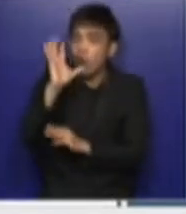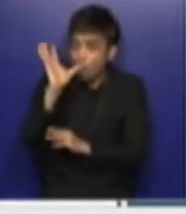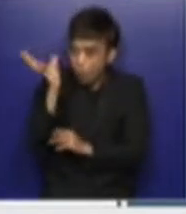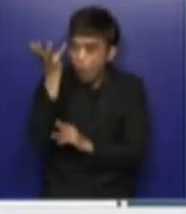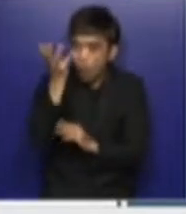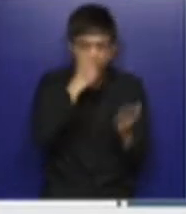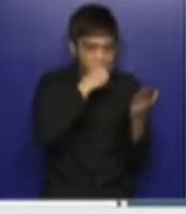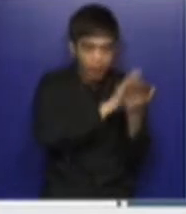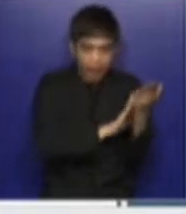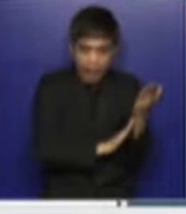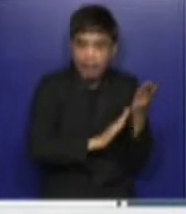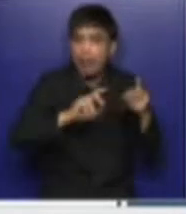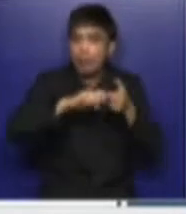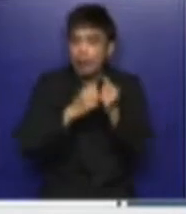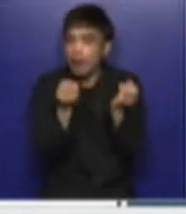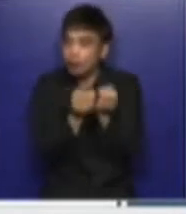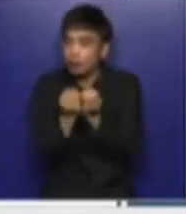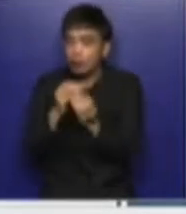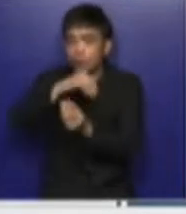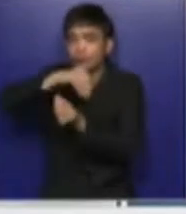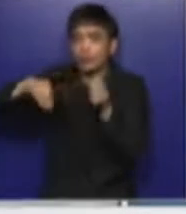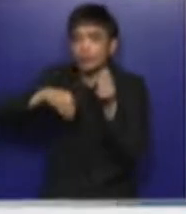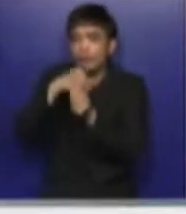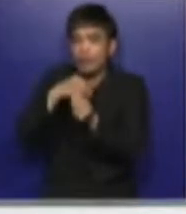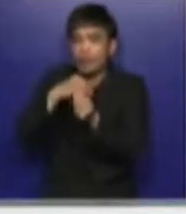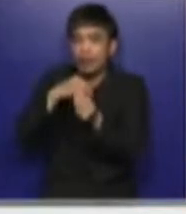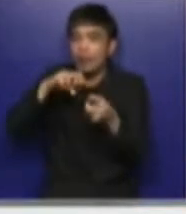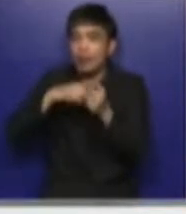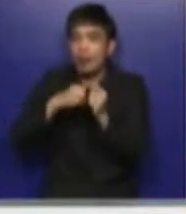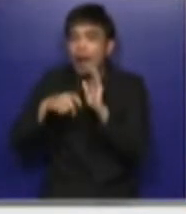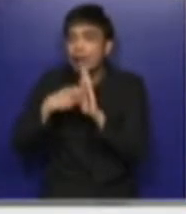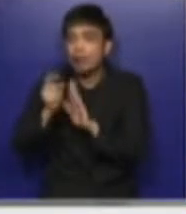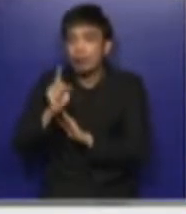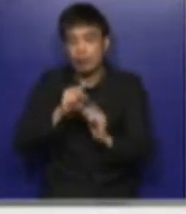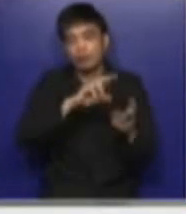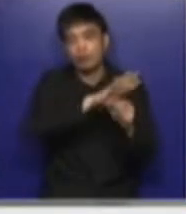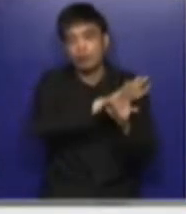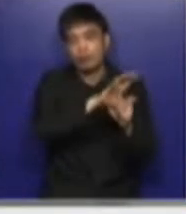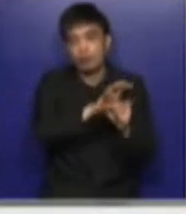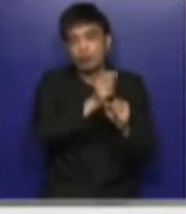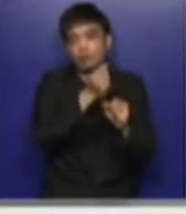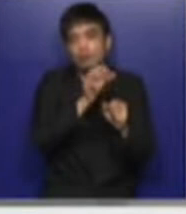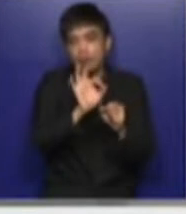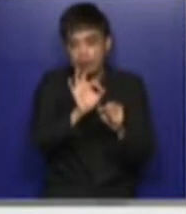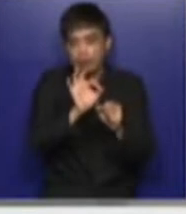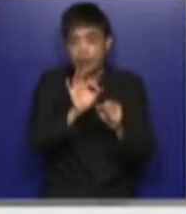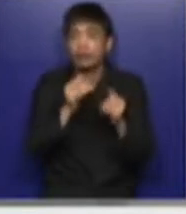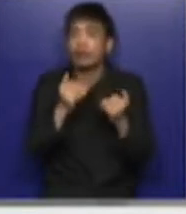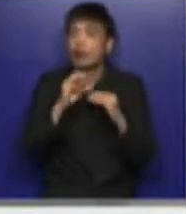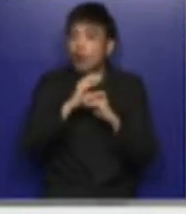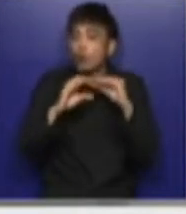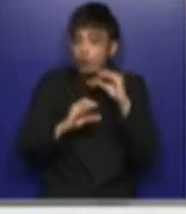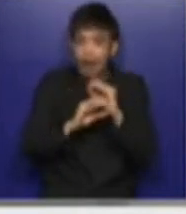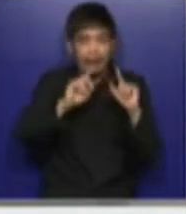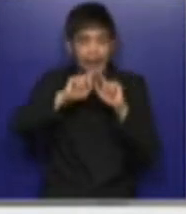คะกำลังประสบปัญหาทางด้านเศรษฐกิจอันเป็นผลมาจากการแพร่ระบาดของไวรัสโคโรนา2019นะคะแต่โครงการต่างๆที่จัด